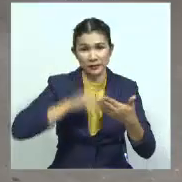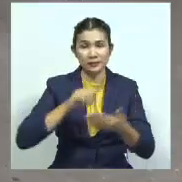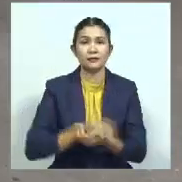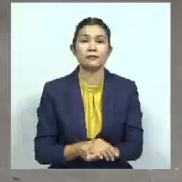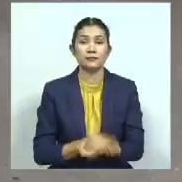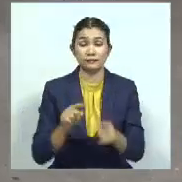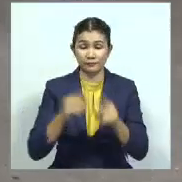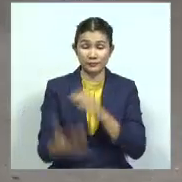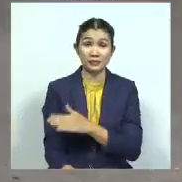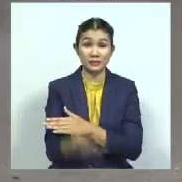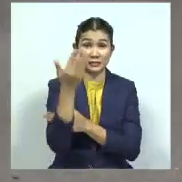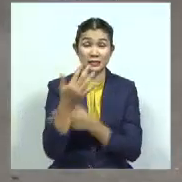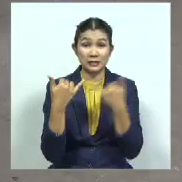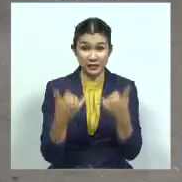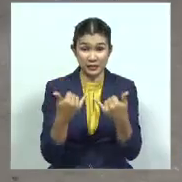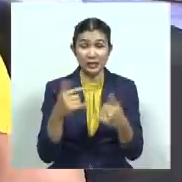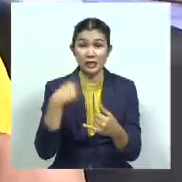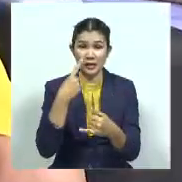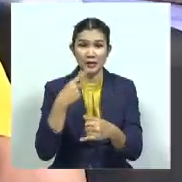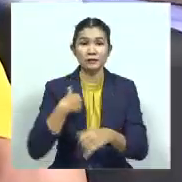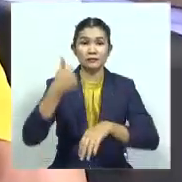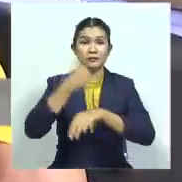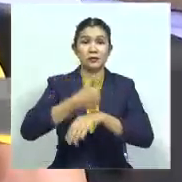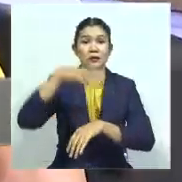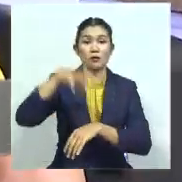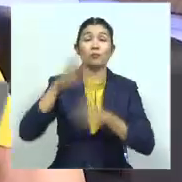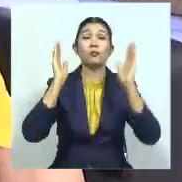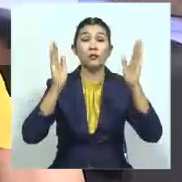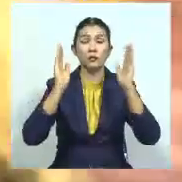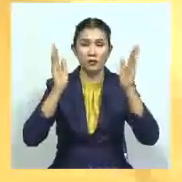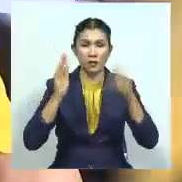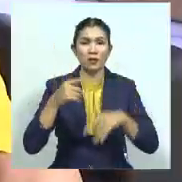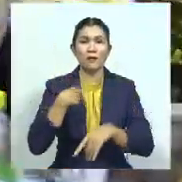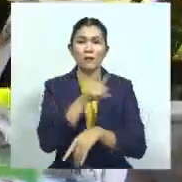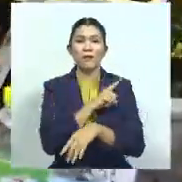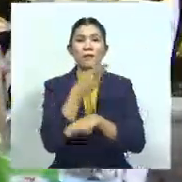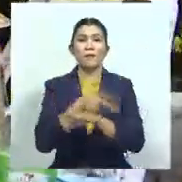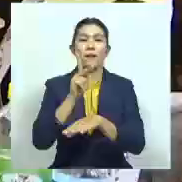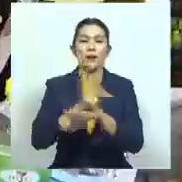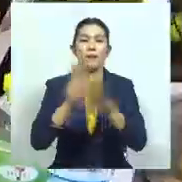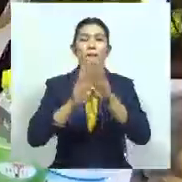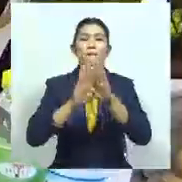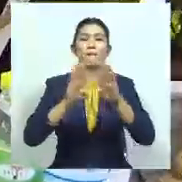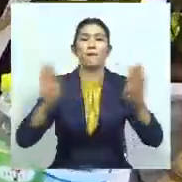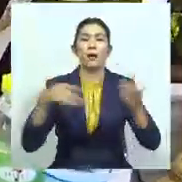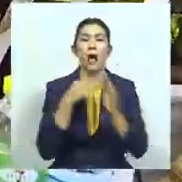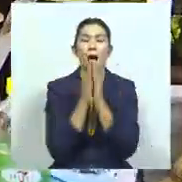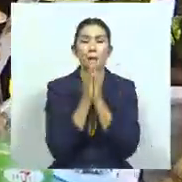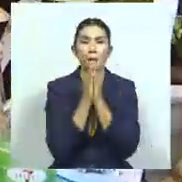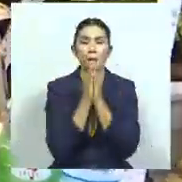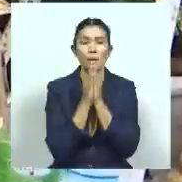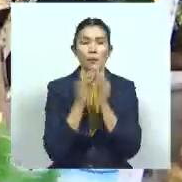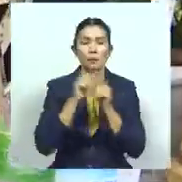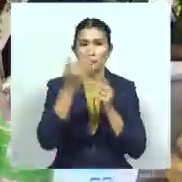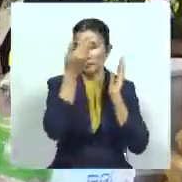เมื่อช่วงเช้าที่ผ่านมาพลโทสรรเสริญแก้วกำเนิดอธิบดีกรมประชาสัมพันธ์เป็นประธานในพิธีบวงสรวงสักการะพระ